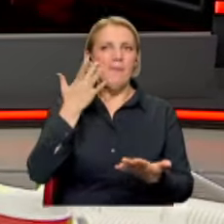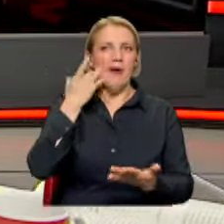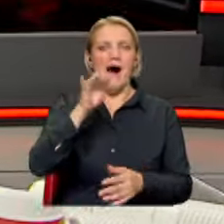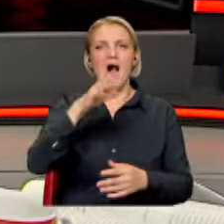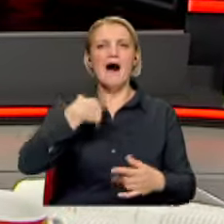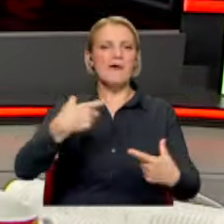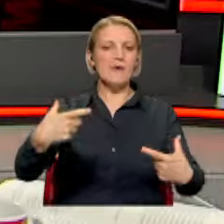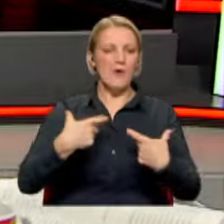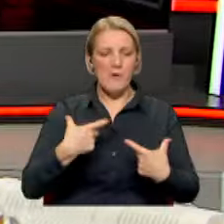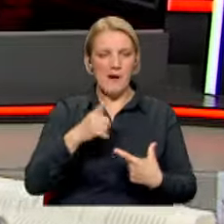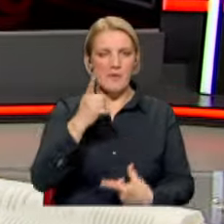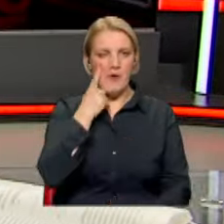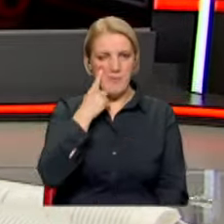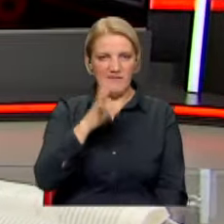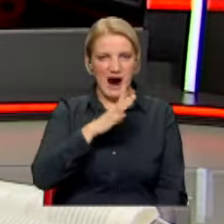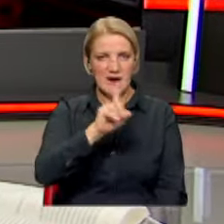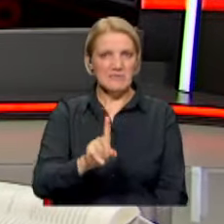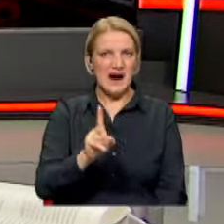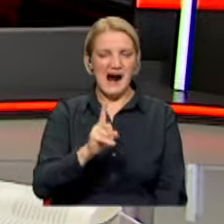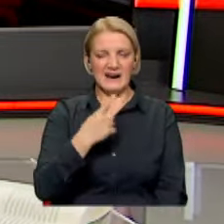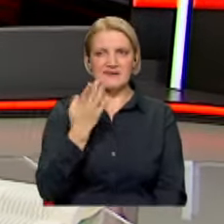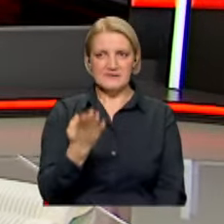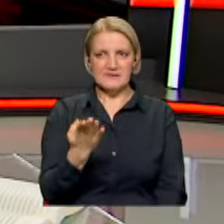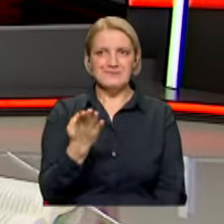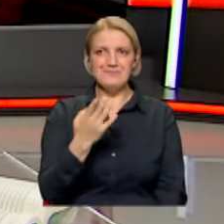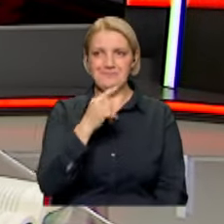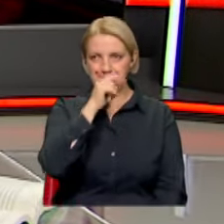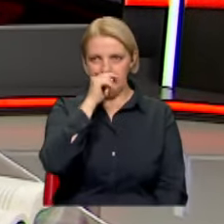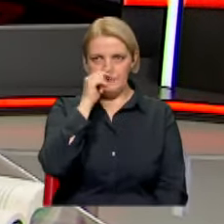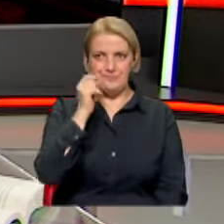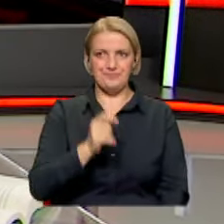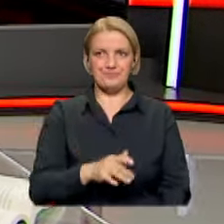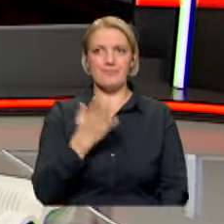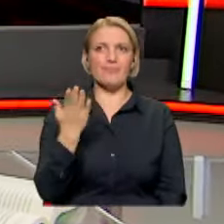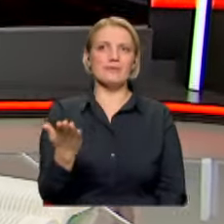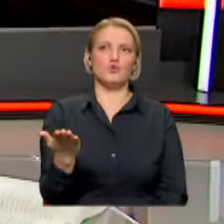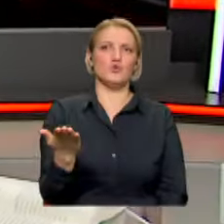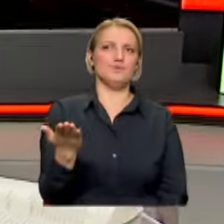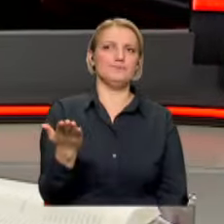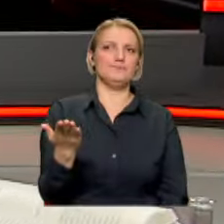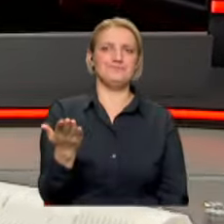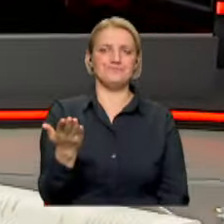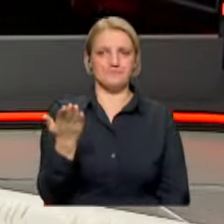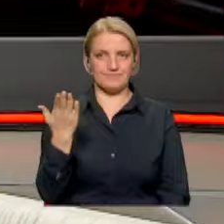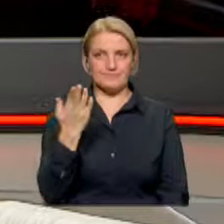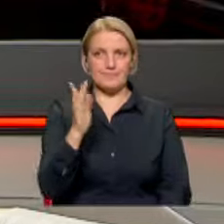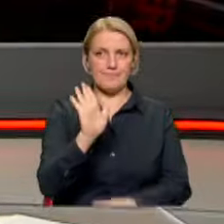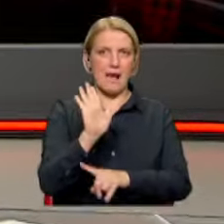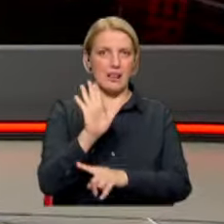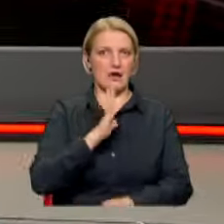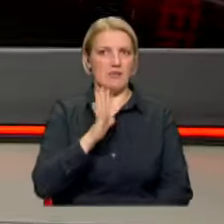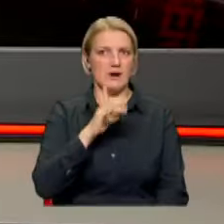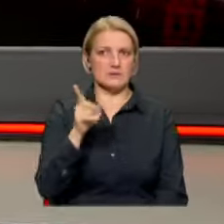koruyacak bir hükümetiniz var mı diyorum ya konuşup duruyorlar E işte Buyurun Bir de bir belge